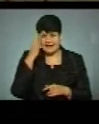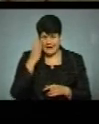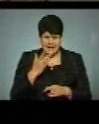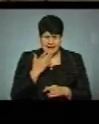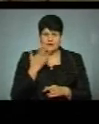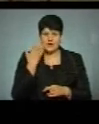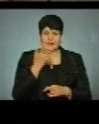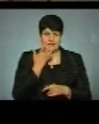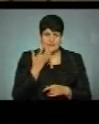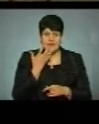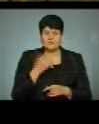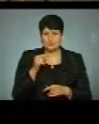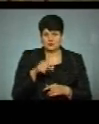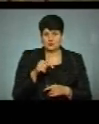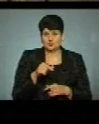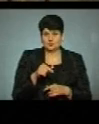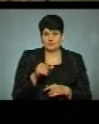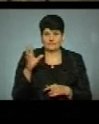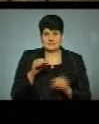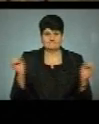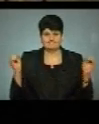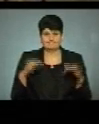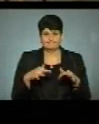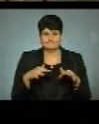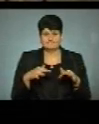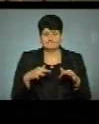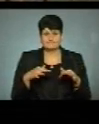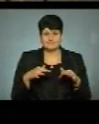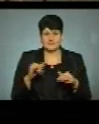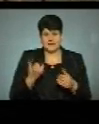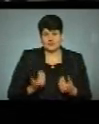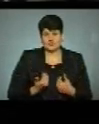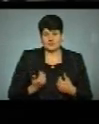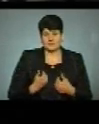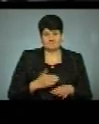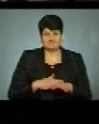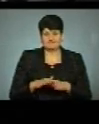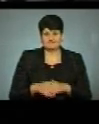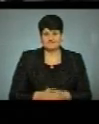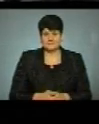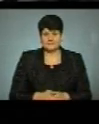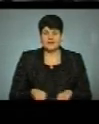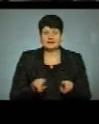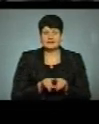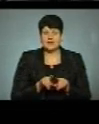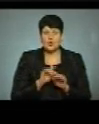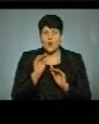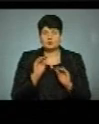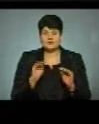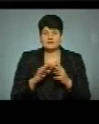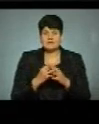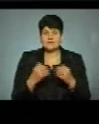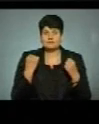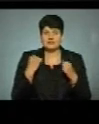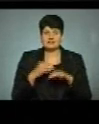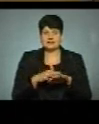коли тепленько, то тут всі сюди сходяться і життя вирує. Також Сашко облаштував у селі